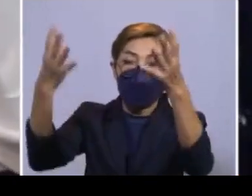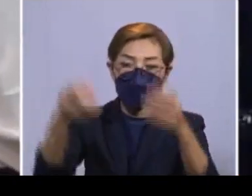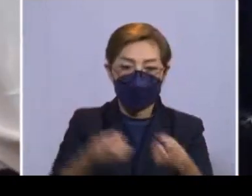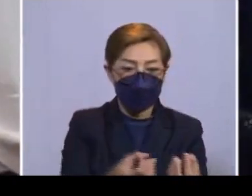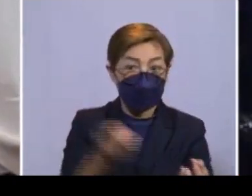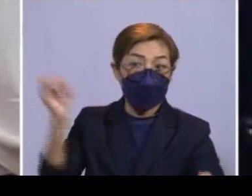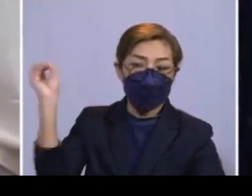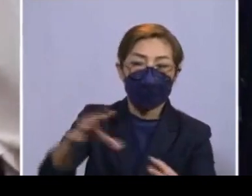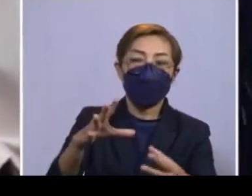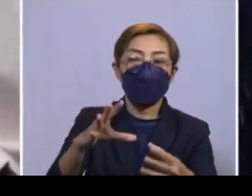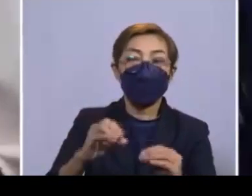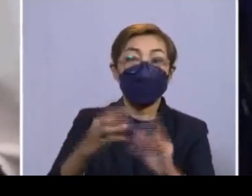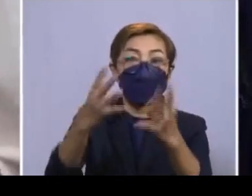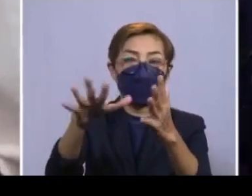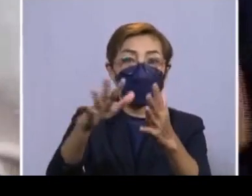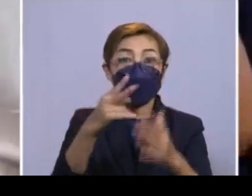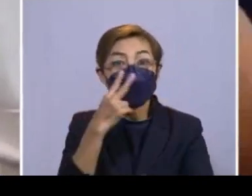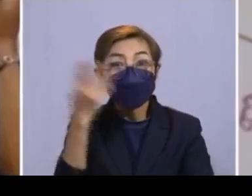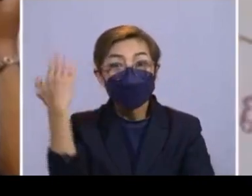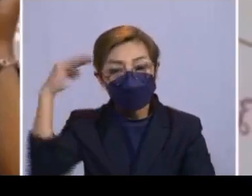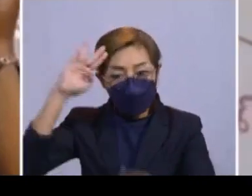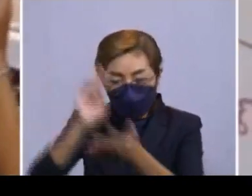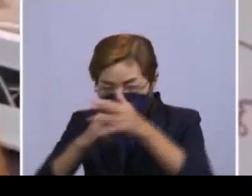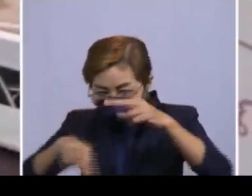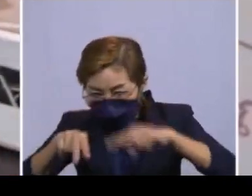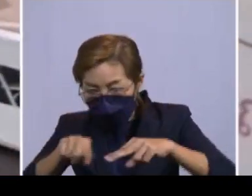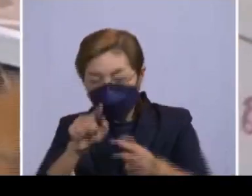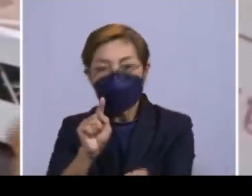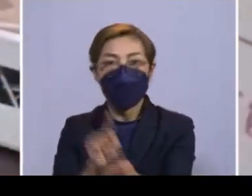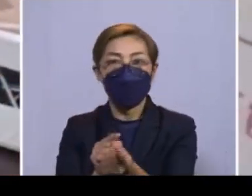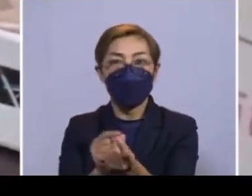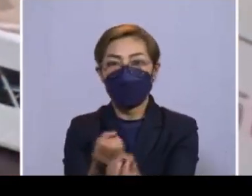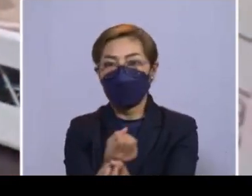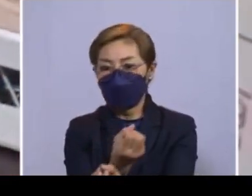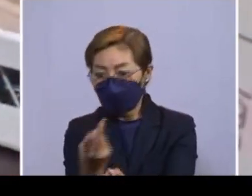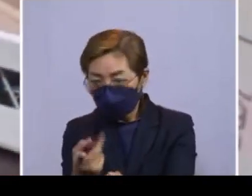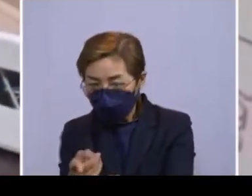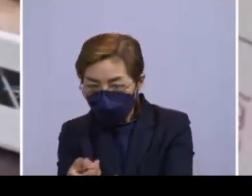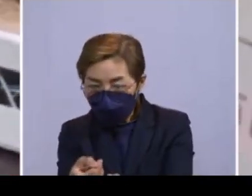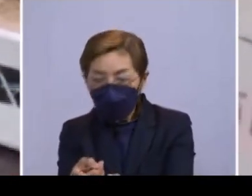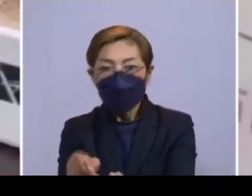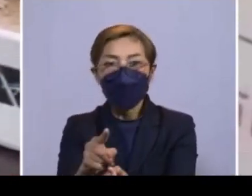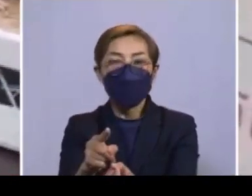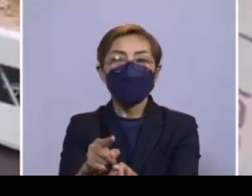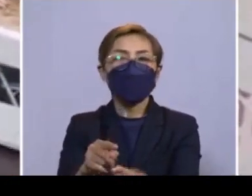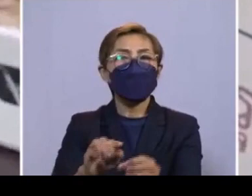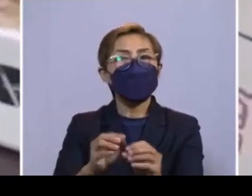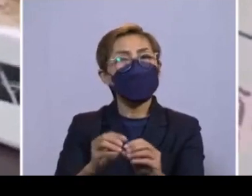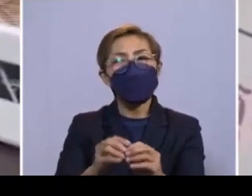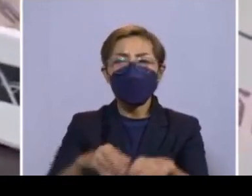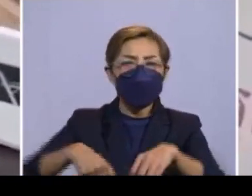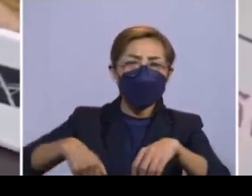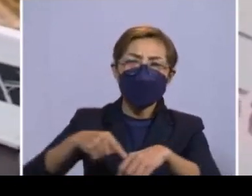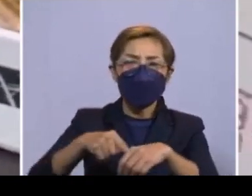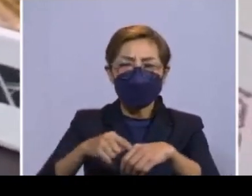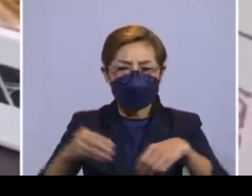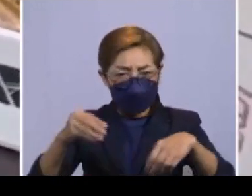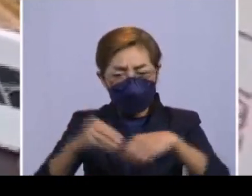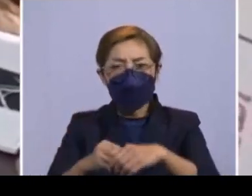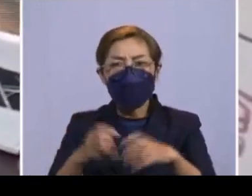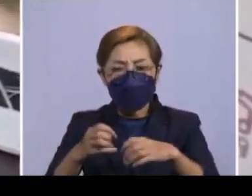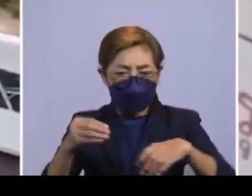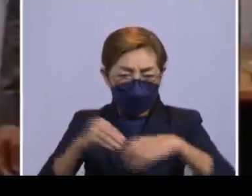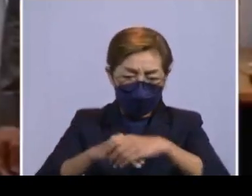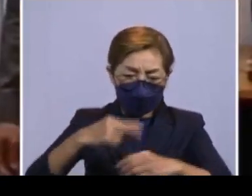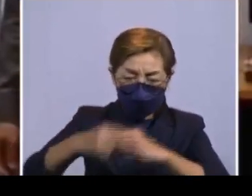ในจุดเกิดเหตุที่มันเป็นสีดำๆแล้วก็พันสก็อตเทปอยู่นะคะและบอกว่าเป็นระเบิดบอลธรรมดาเอาก้อนหินมาใส่แล้ว